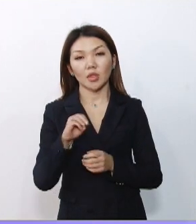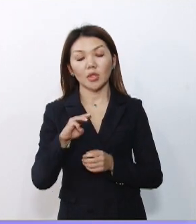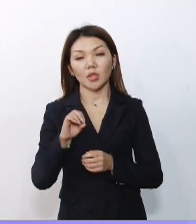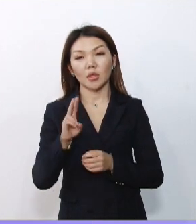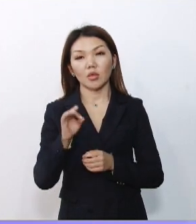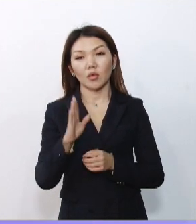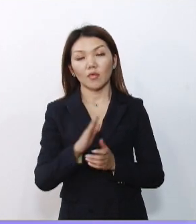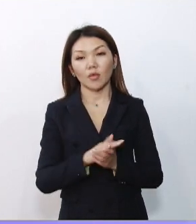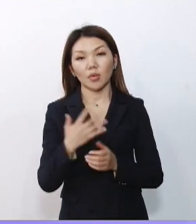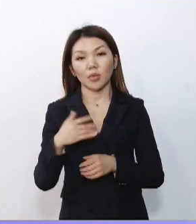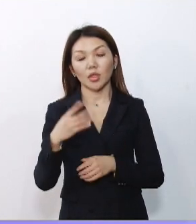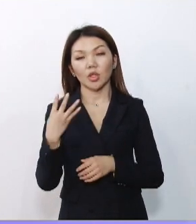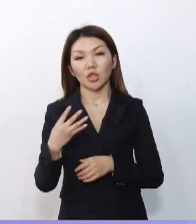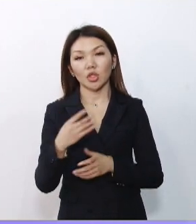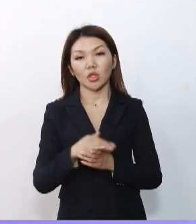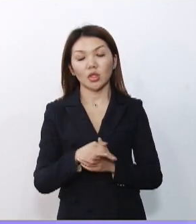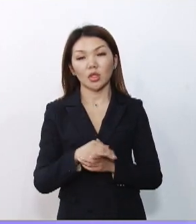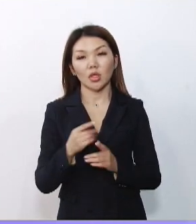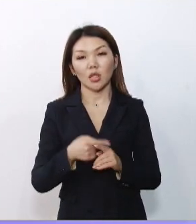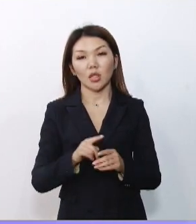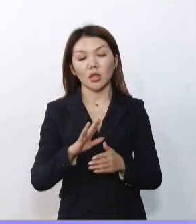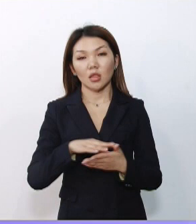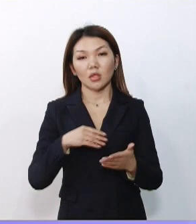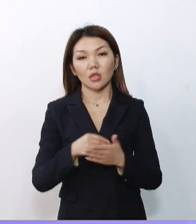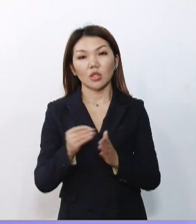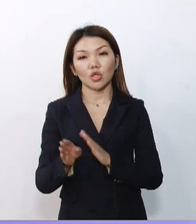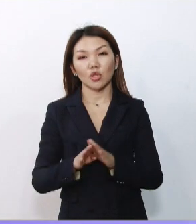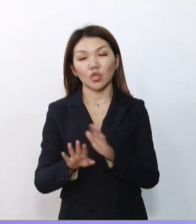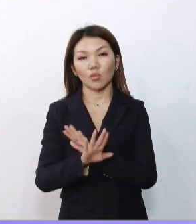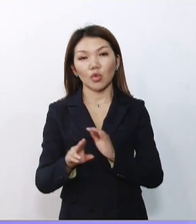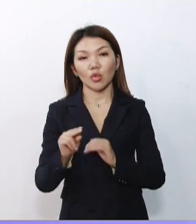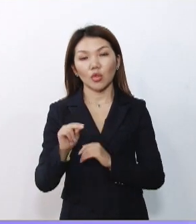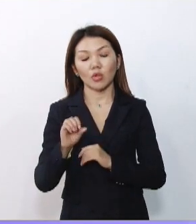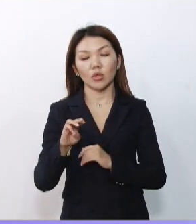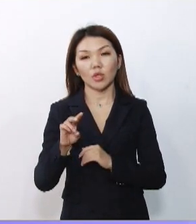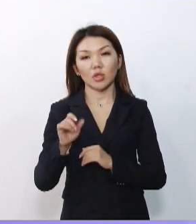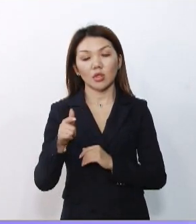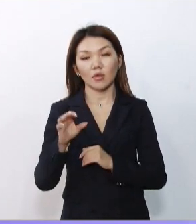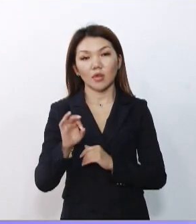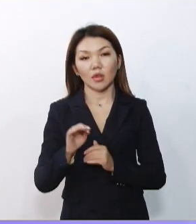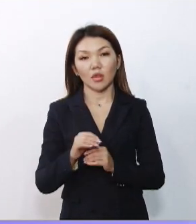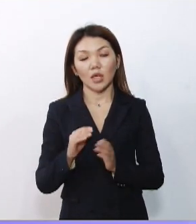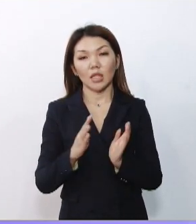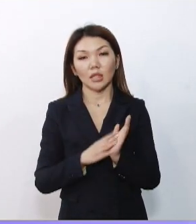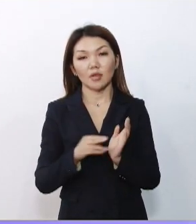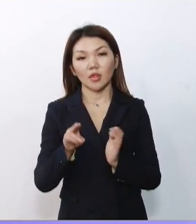54 – это значение неполного частного. А 9 единиц – это